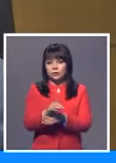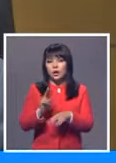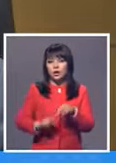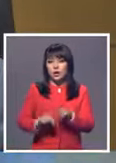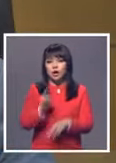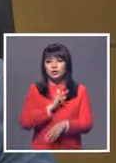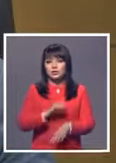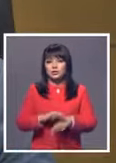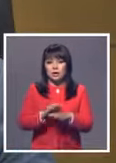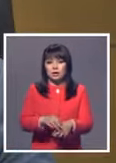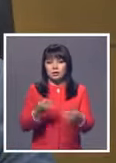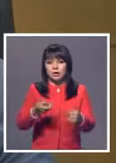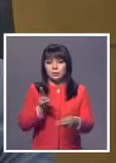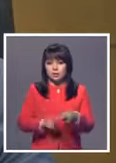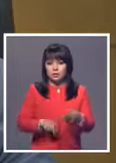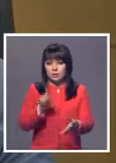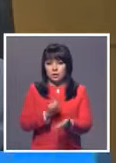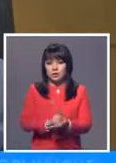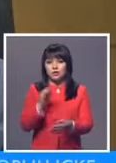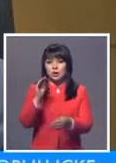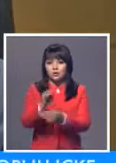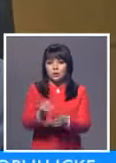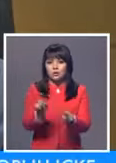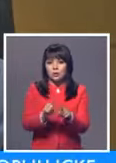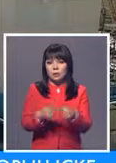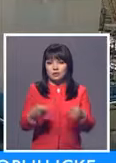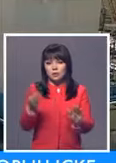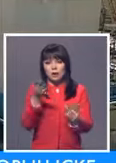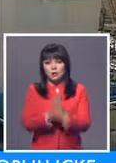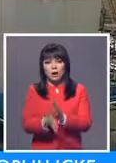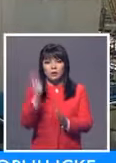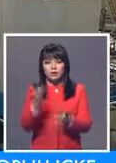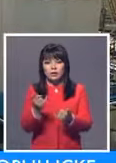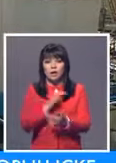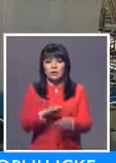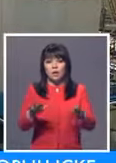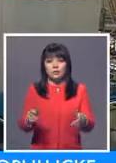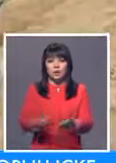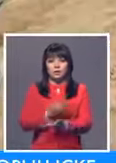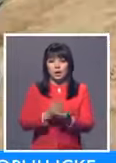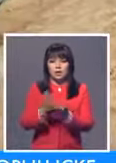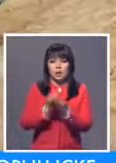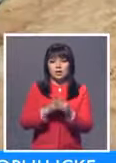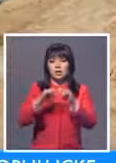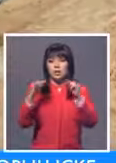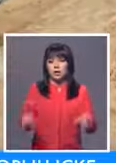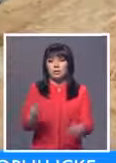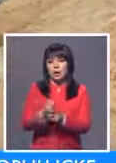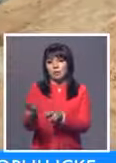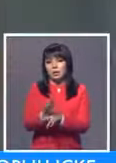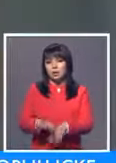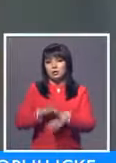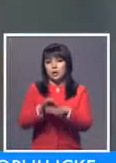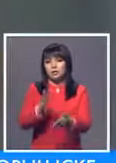құрылыс жұмыстарын бітіруге, қосу жұмыстарын бітіруге жұмсалады. Қазір кәсіпорында негізгі қондырғыларды монтаждау жүргізіліп